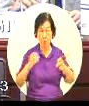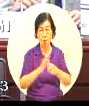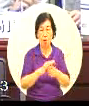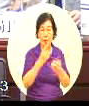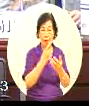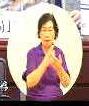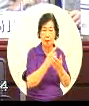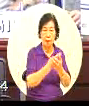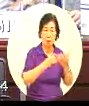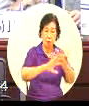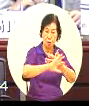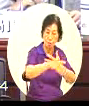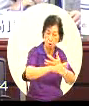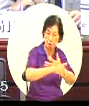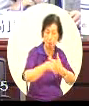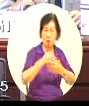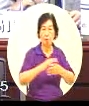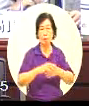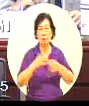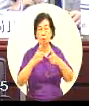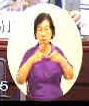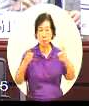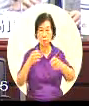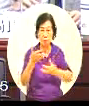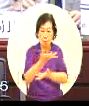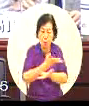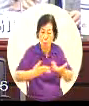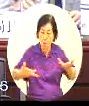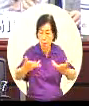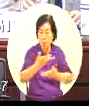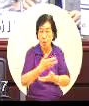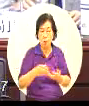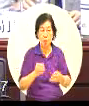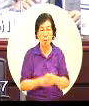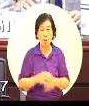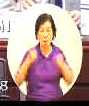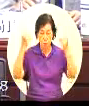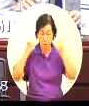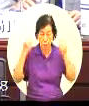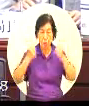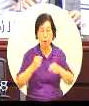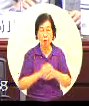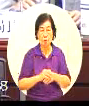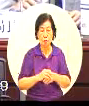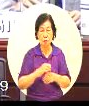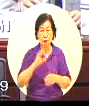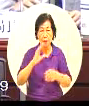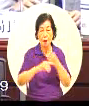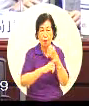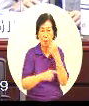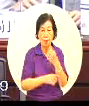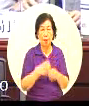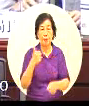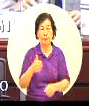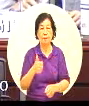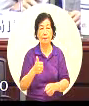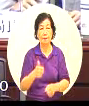流，体育是一个非常好的一个方式。所以说我希